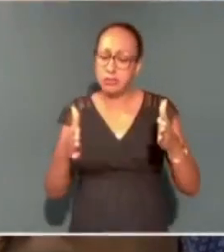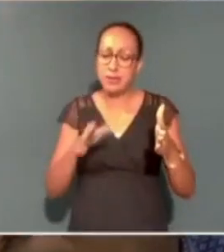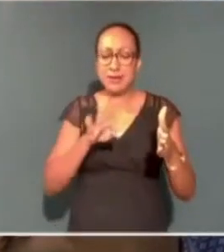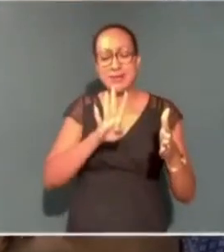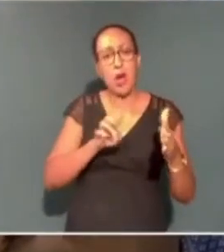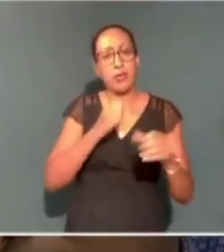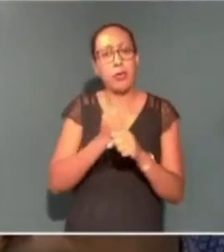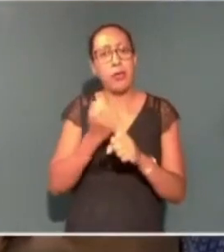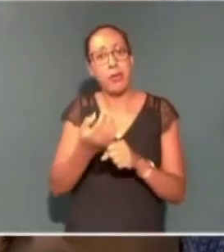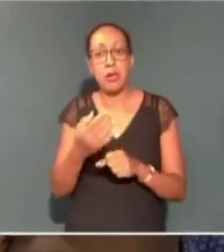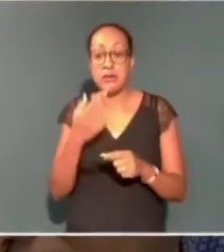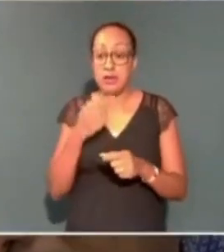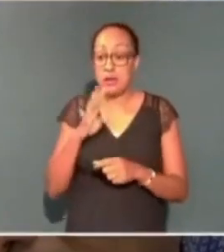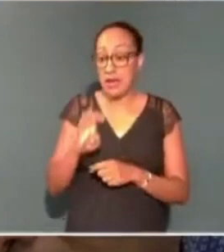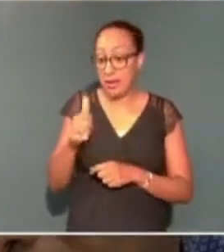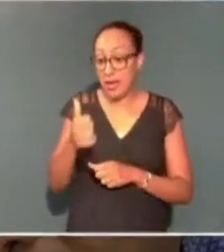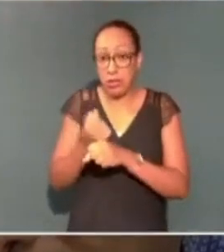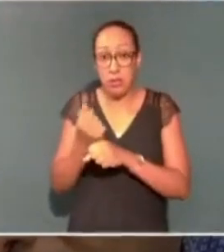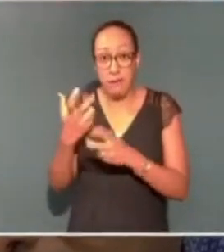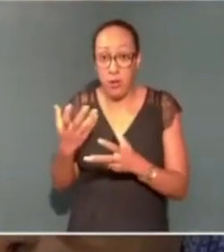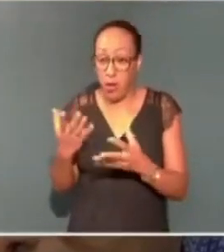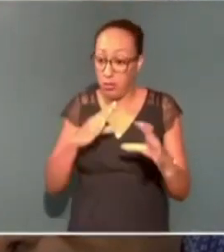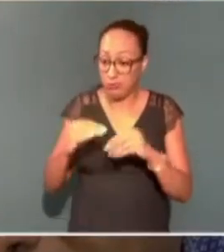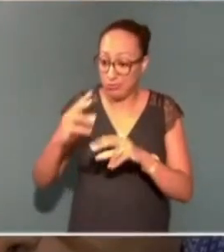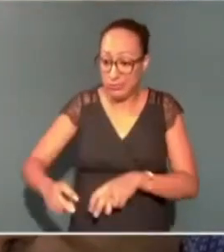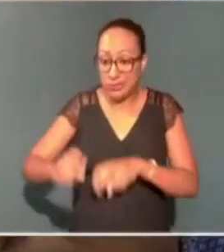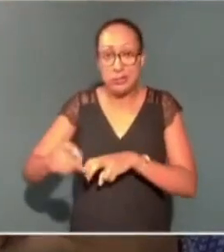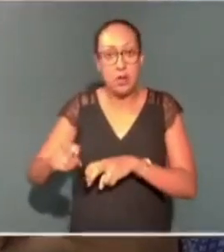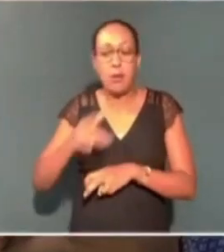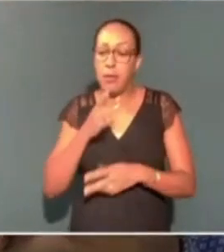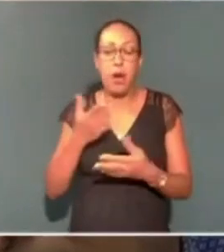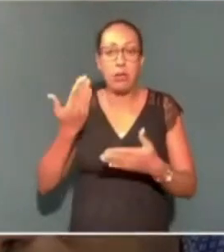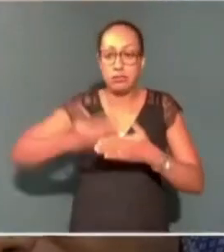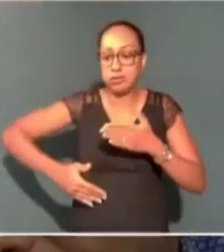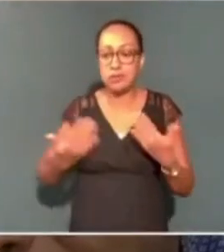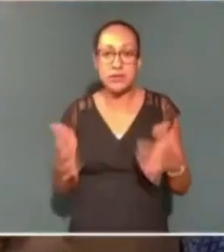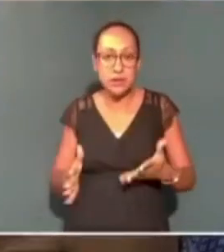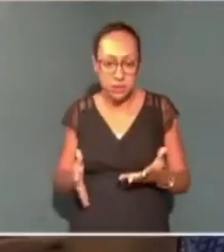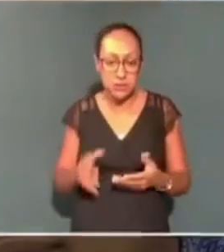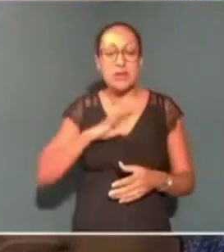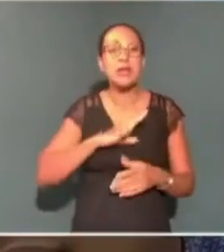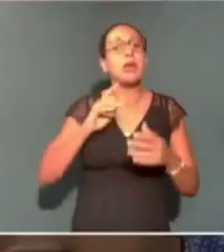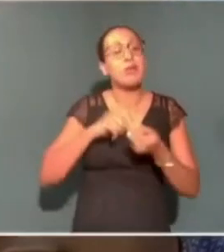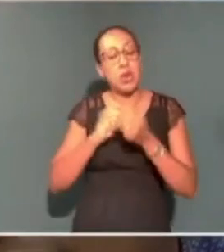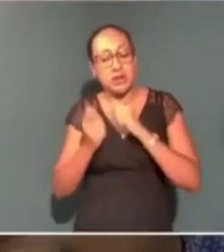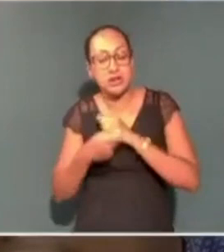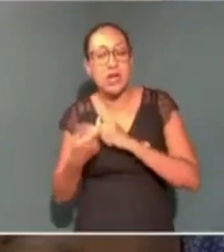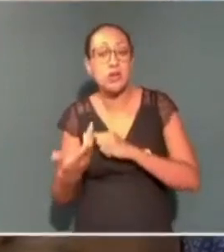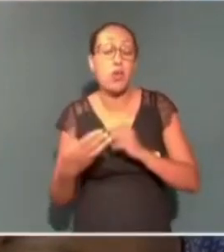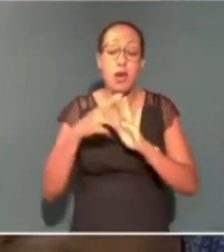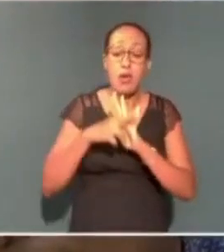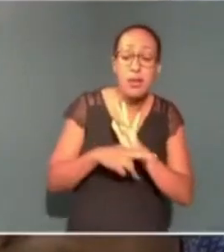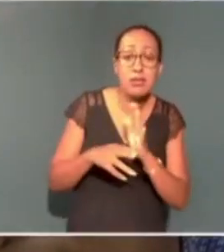les installez, vous n'avez pas cette dotation. Donc de voir si on peut avoir une modification législative ou réglementaire